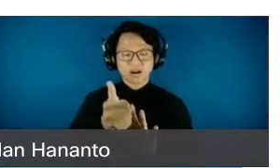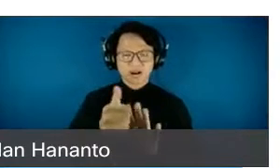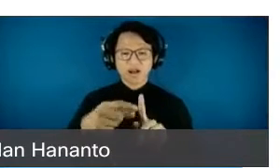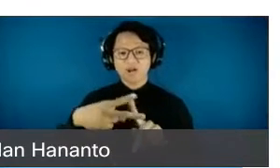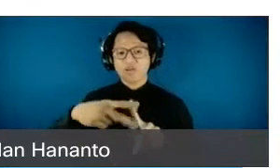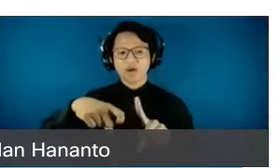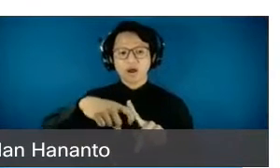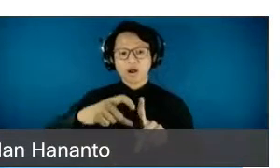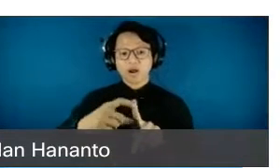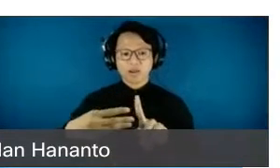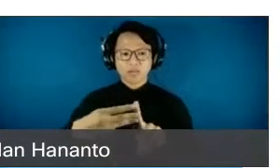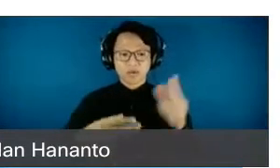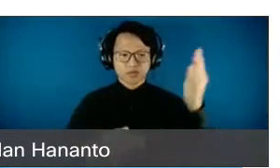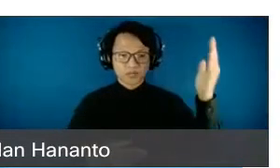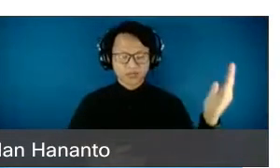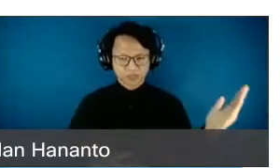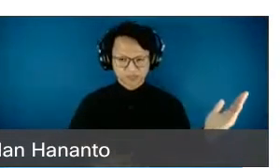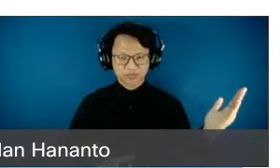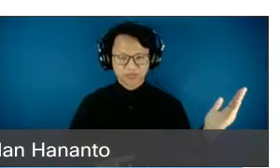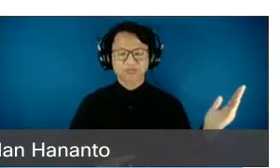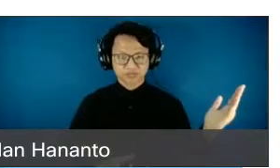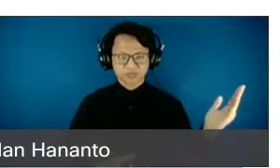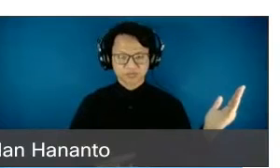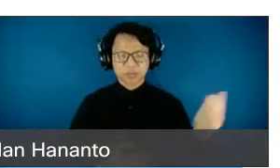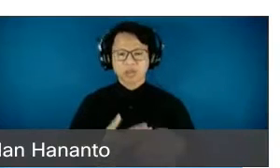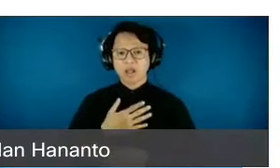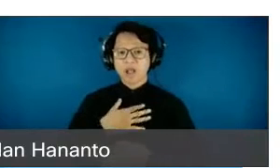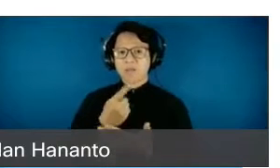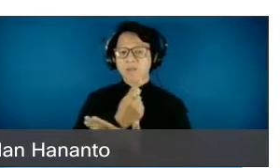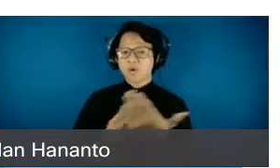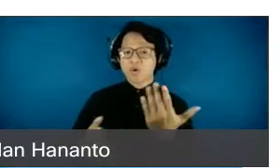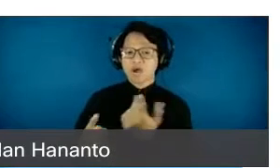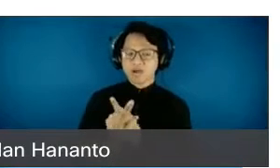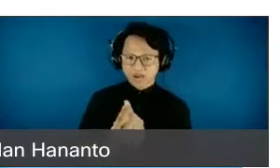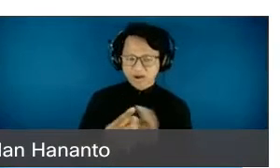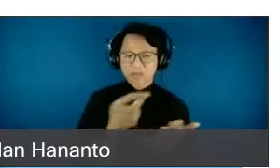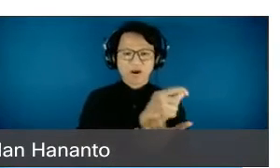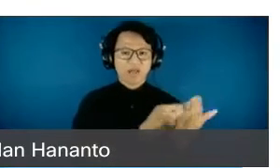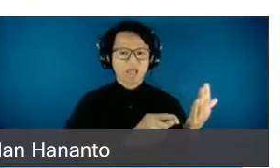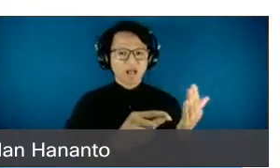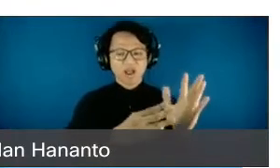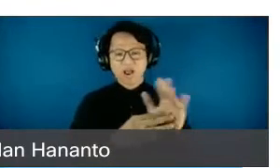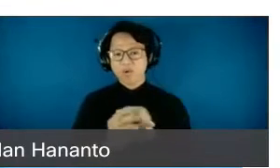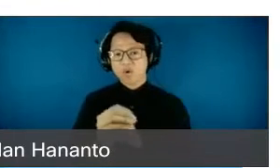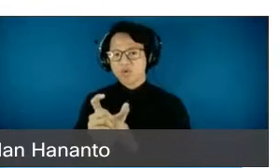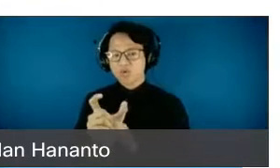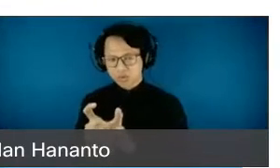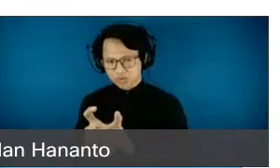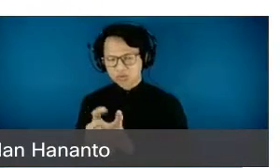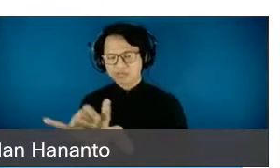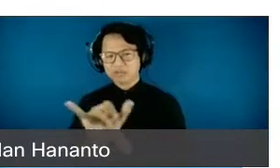menjadi apa ya? Perwakilan penandatangan MOU dengan BLKI